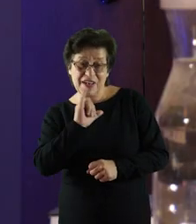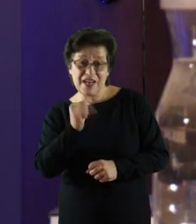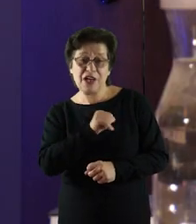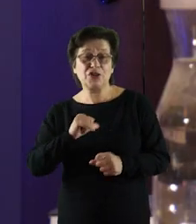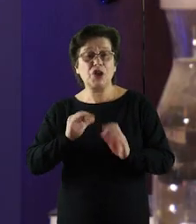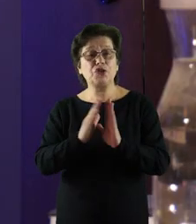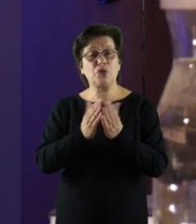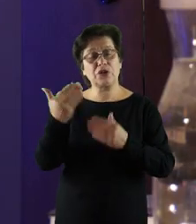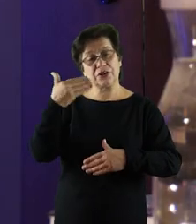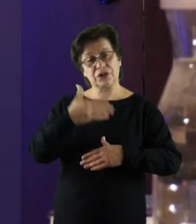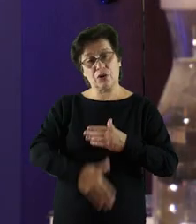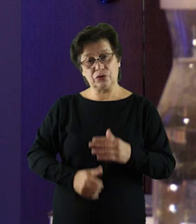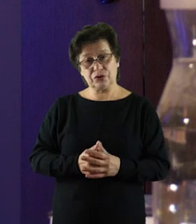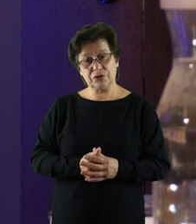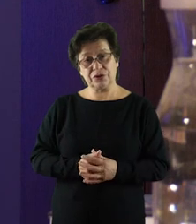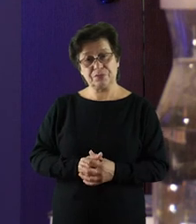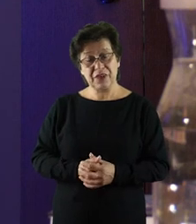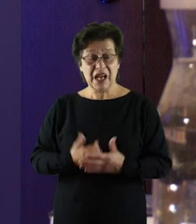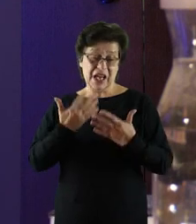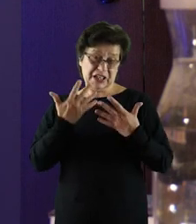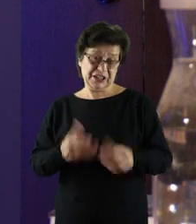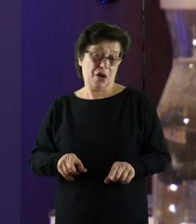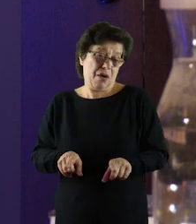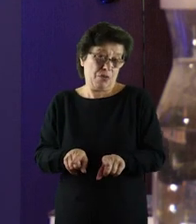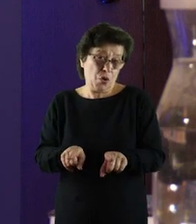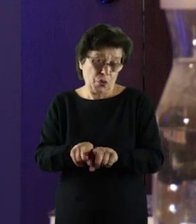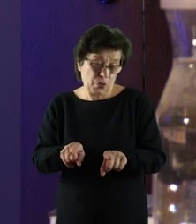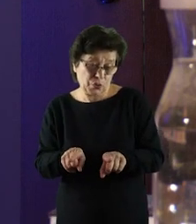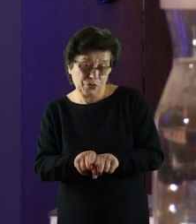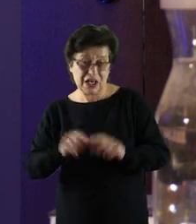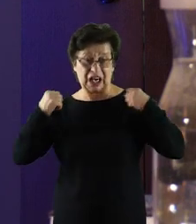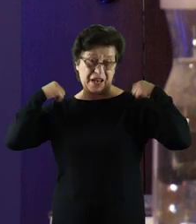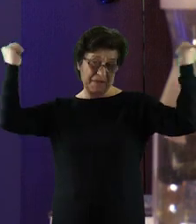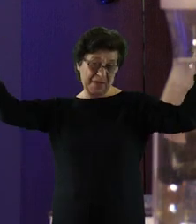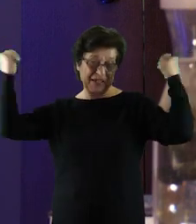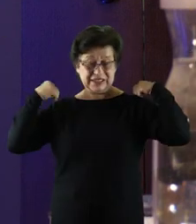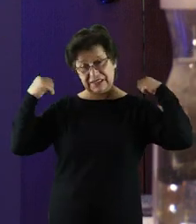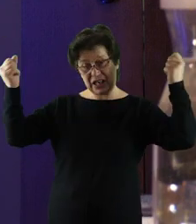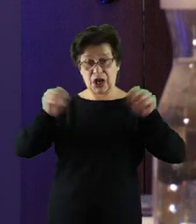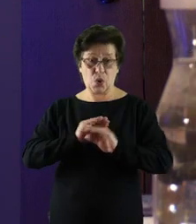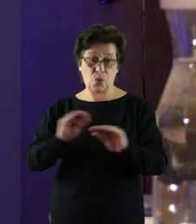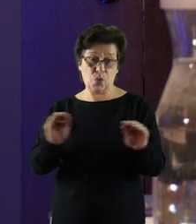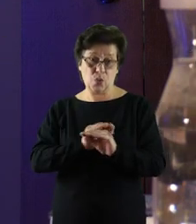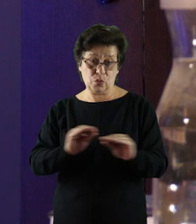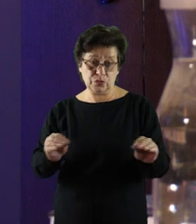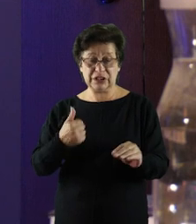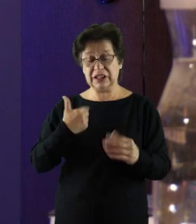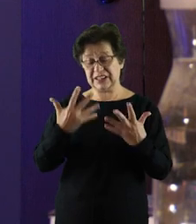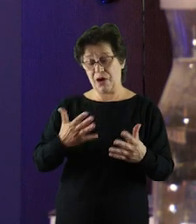skończy. Chciałam także być panią WF-istką, bo kiedyś uprawiałam gimnastykę i moim marzeniem było noszenie